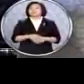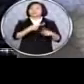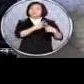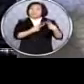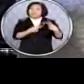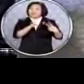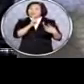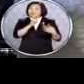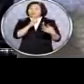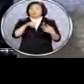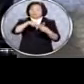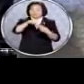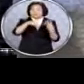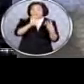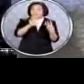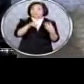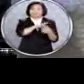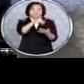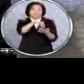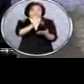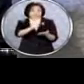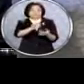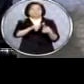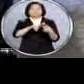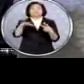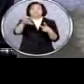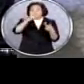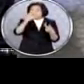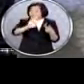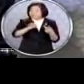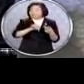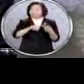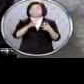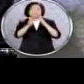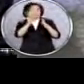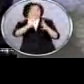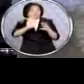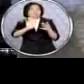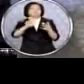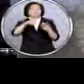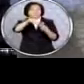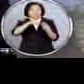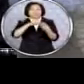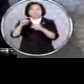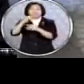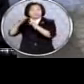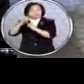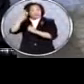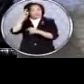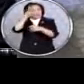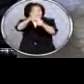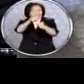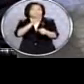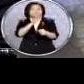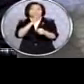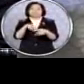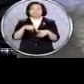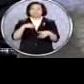三不，不统、不独、不武，是真正能够代表台湾的主流民意。因为在我们任内不谈统